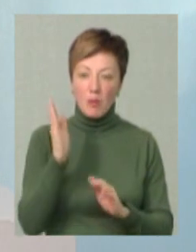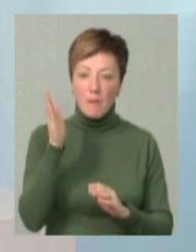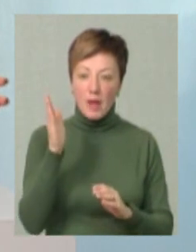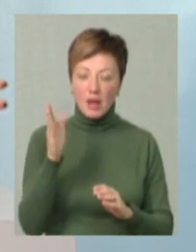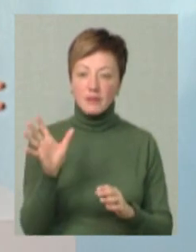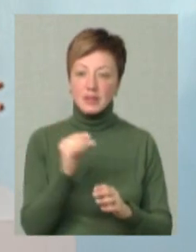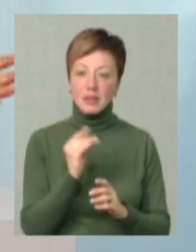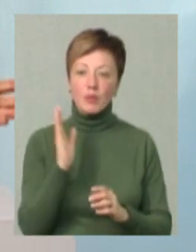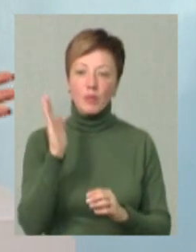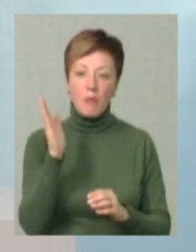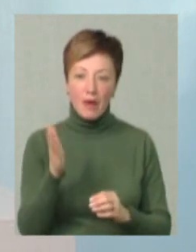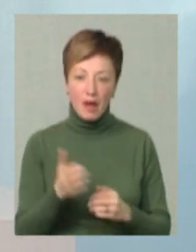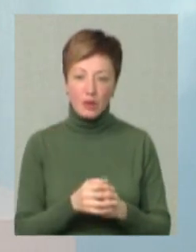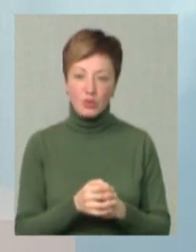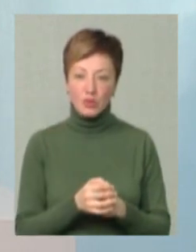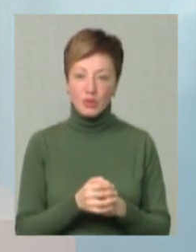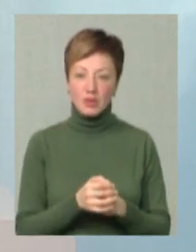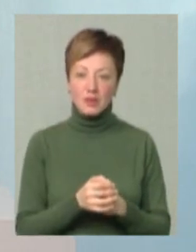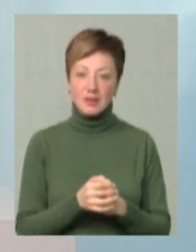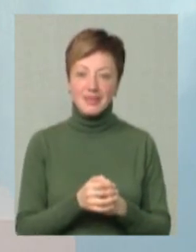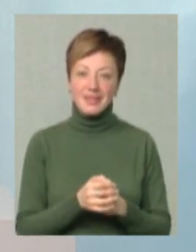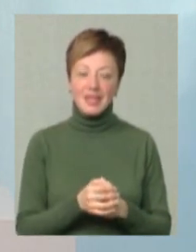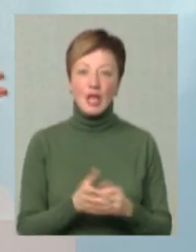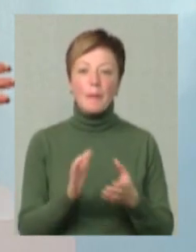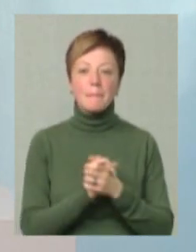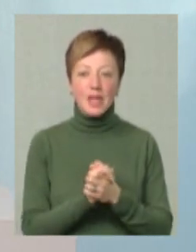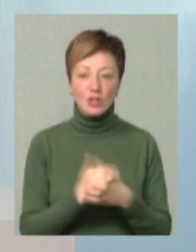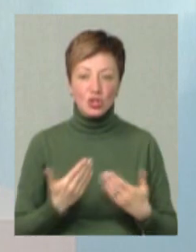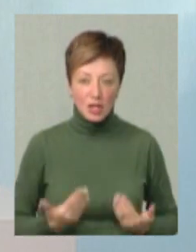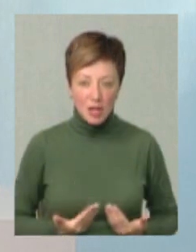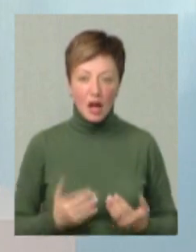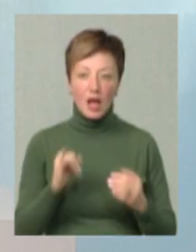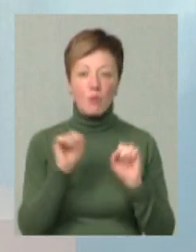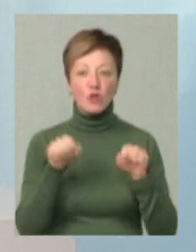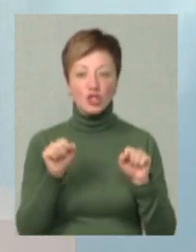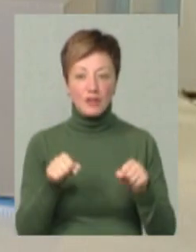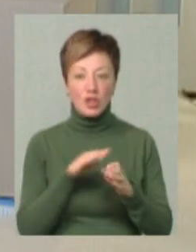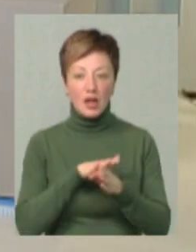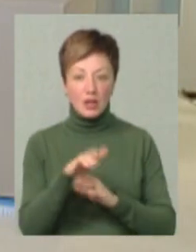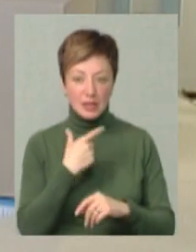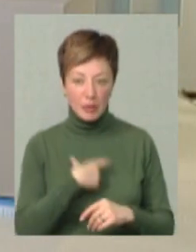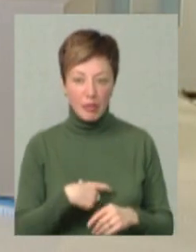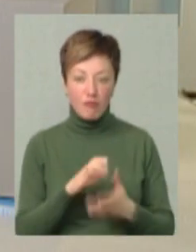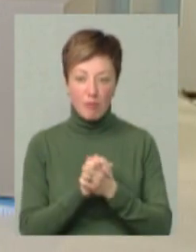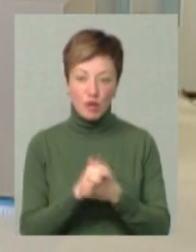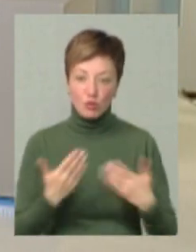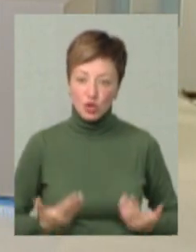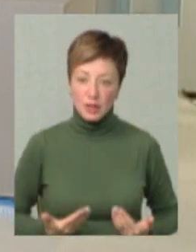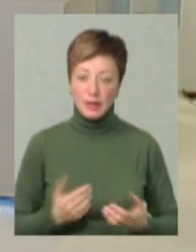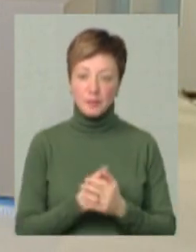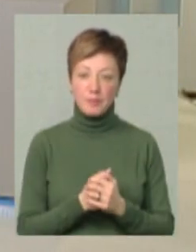попереду, все попереду, і мирне життя, і можливості реалізувати себе в мирному